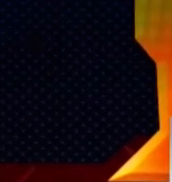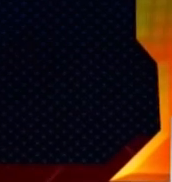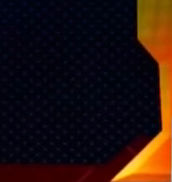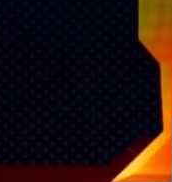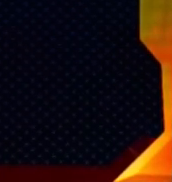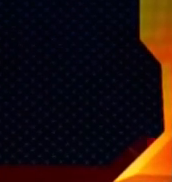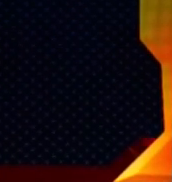hai